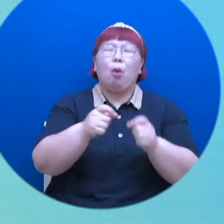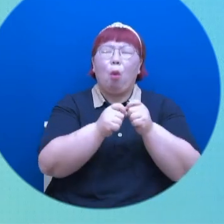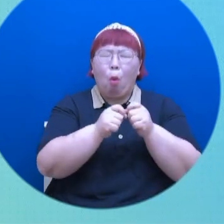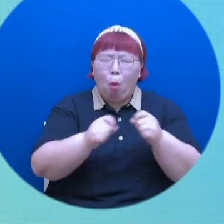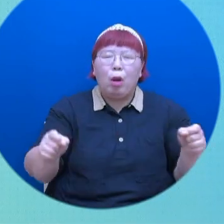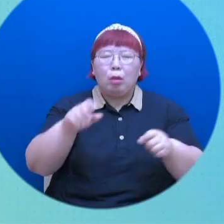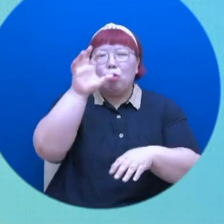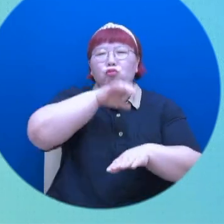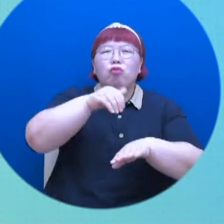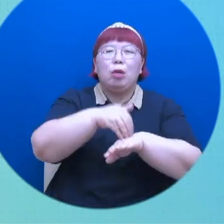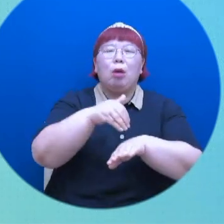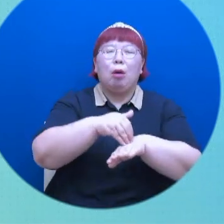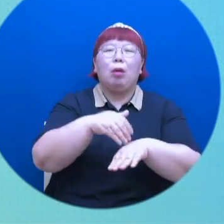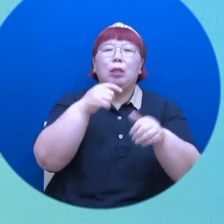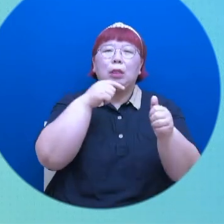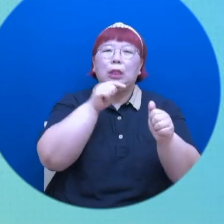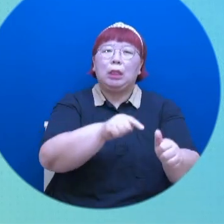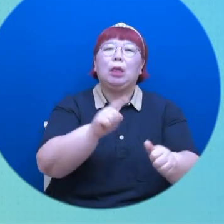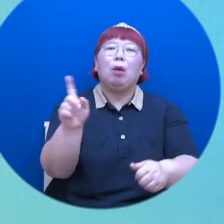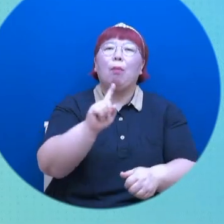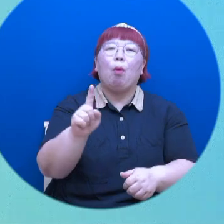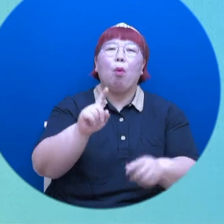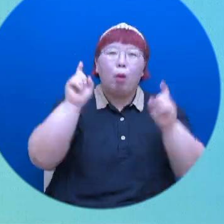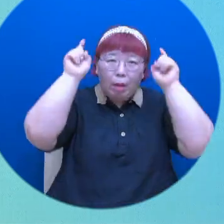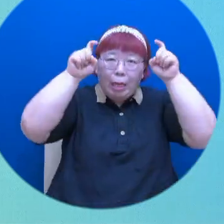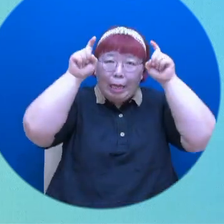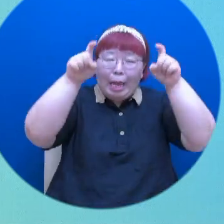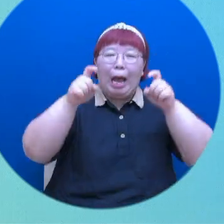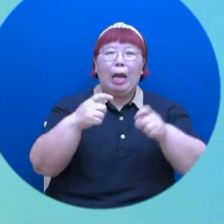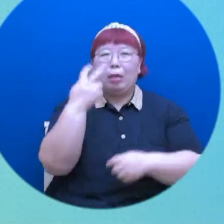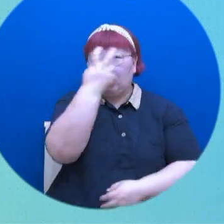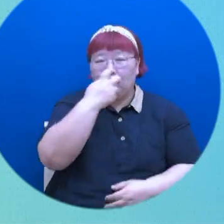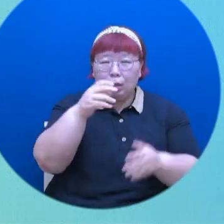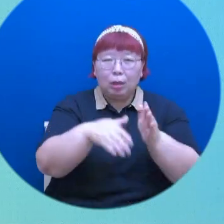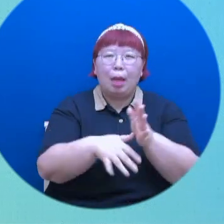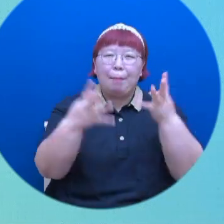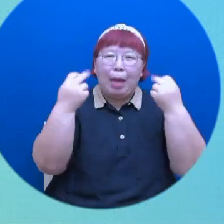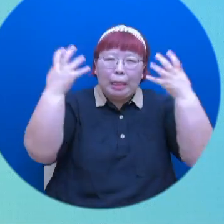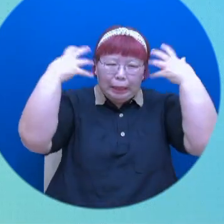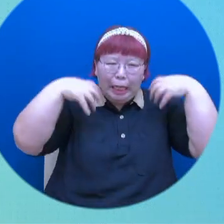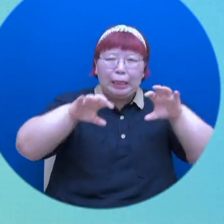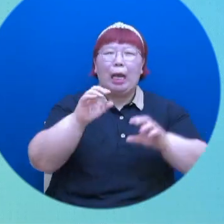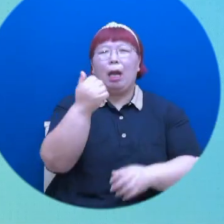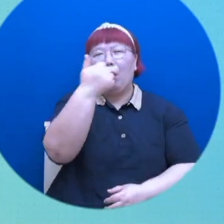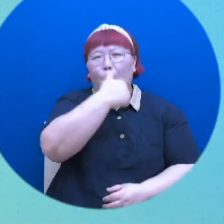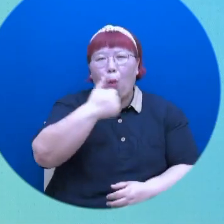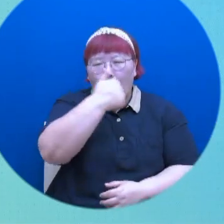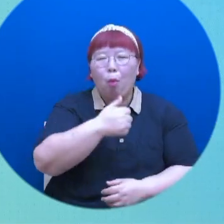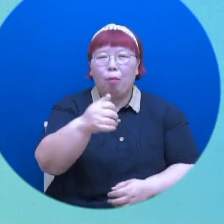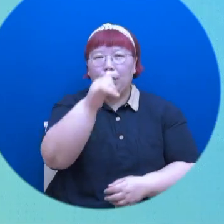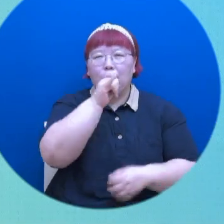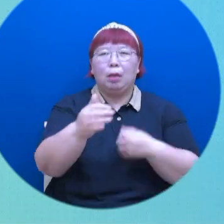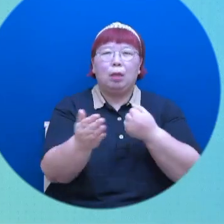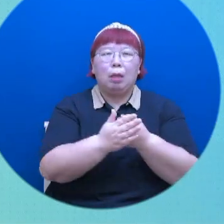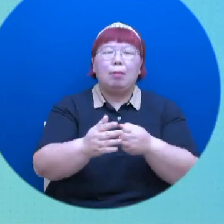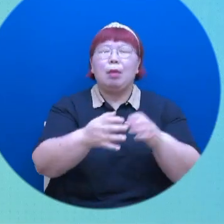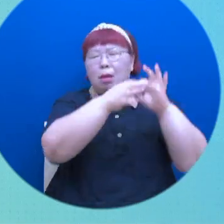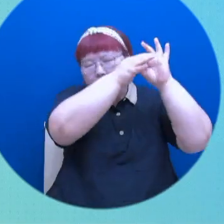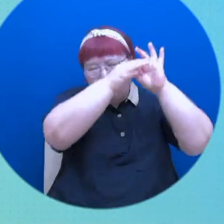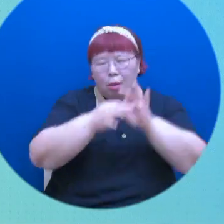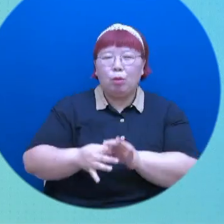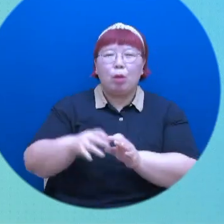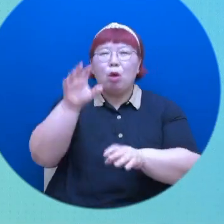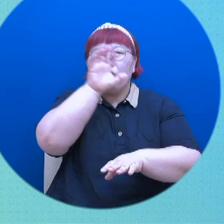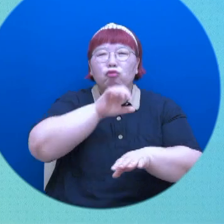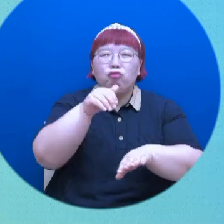것은 무엇인지, 양을 칠 때에 수많은 맹수를 보내셔서 끊임없이 훈련할 수밖에